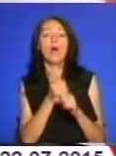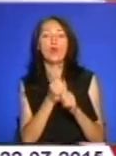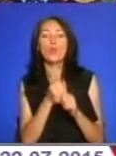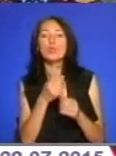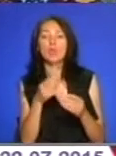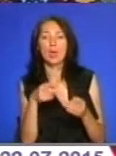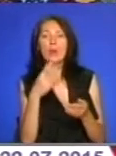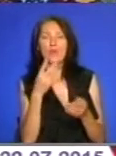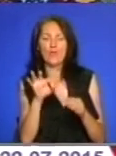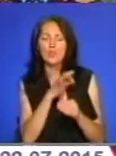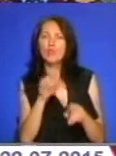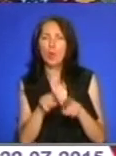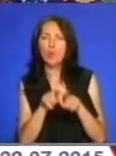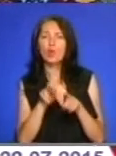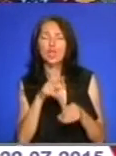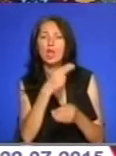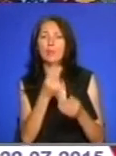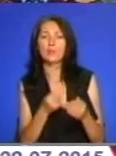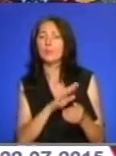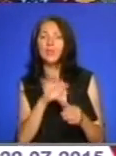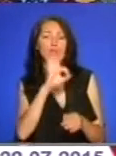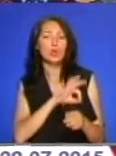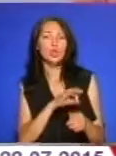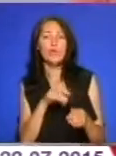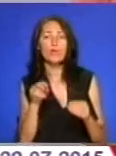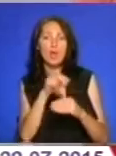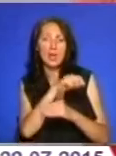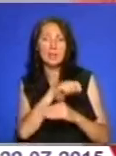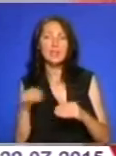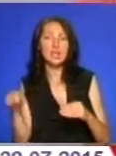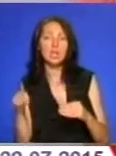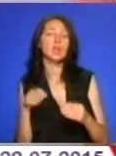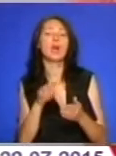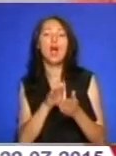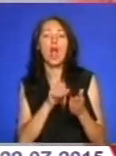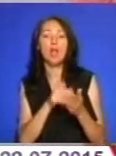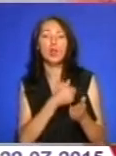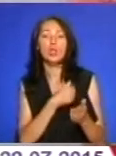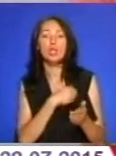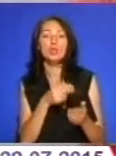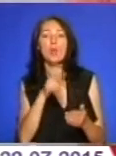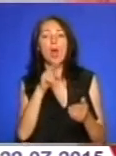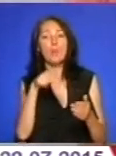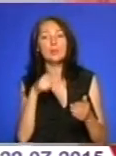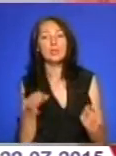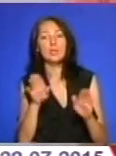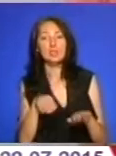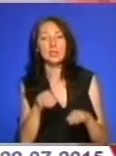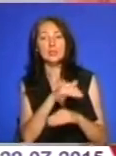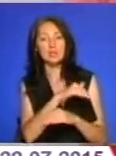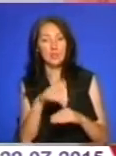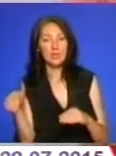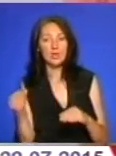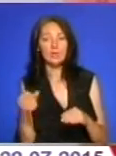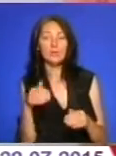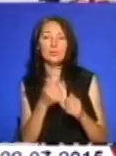живописом. Вона не використовувала ні лінійки, ні кальки. Хотіла, щоб мазки залишали нерівні лінії. Часто інтерпретувала кольори на